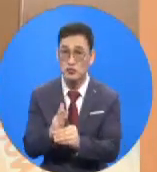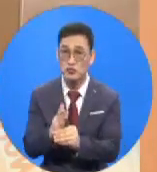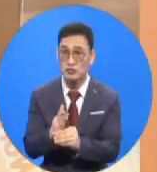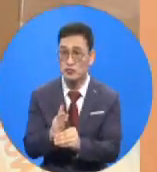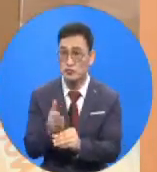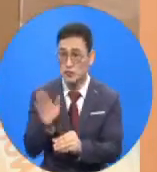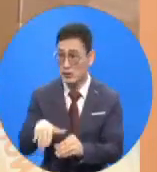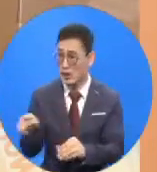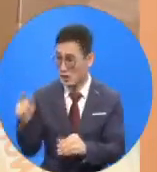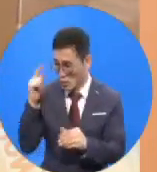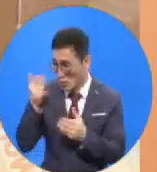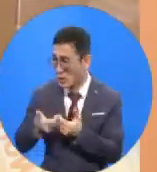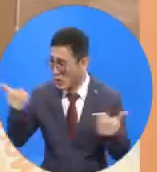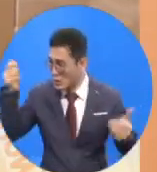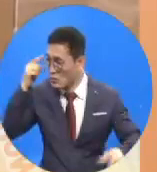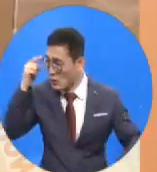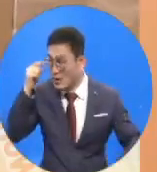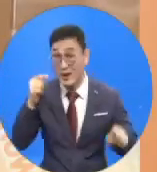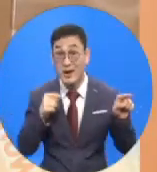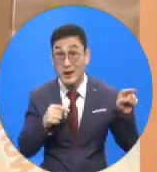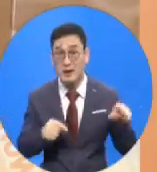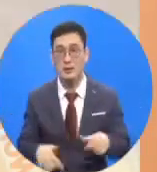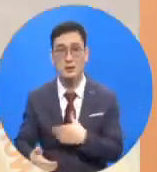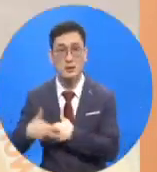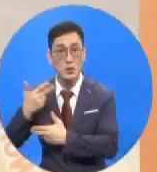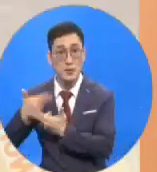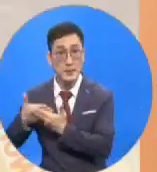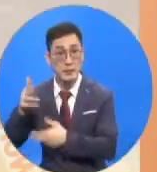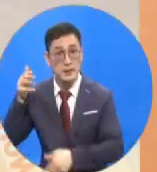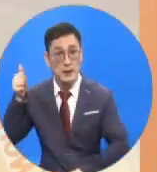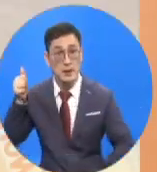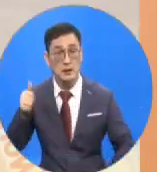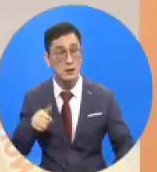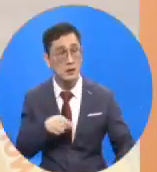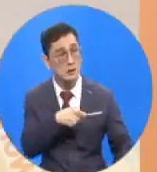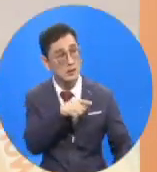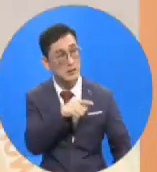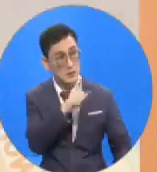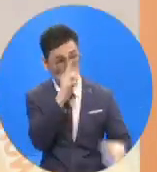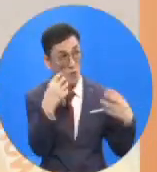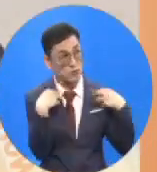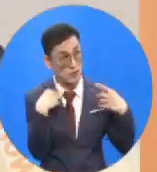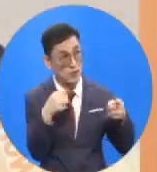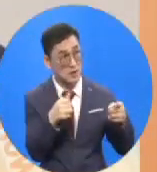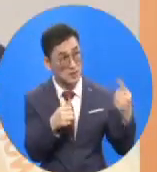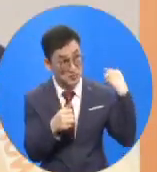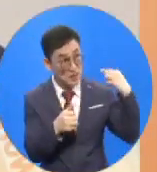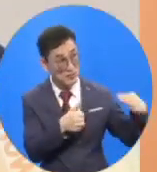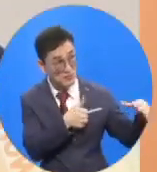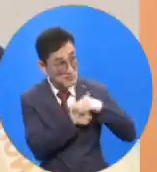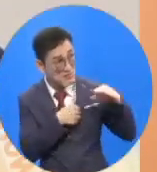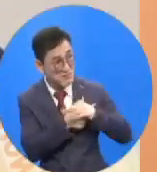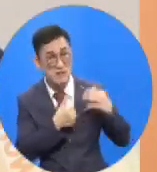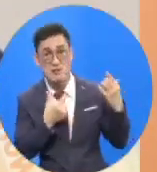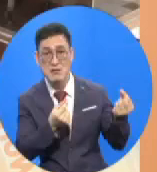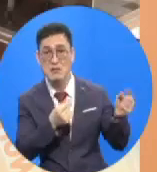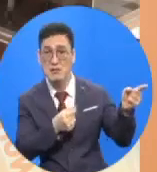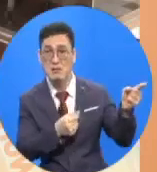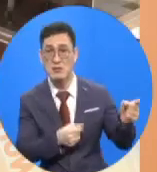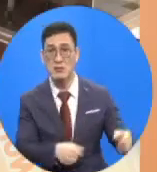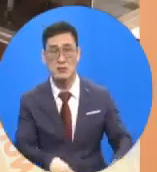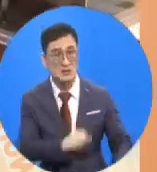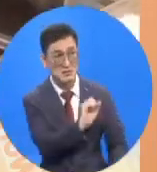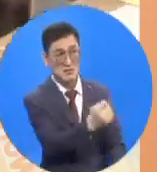버리고 떠나 심리 깐 얘기고 그런데 이제 또 의류 협회 회장은 오히려 이 정부가 뒤에서 총질을 하고 있다 이런 편 썼구요